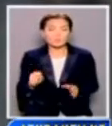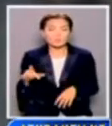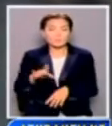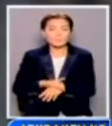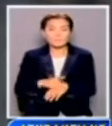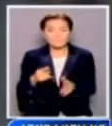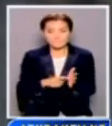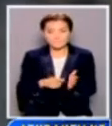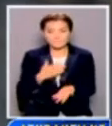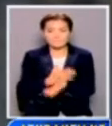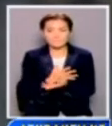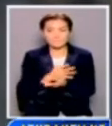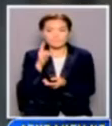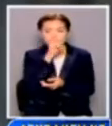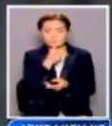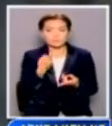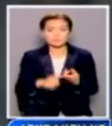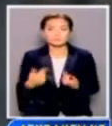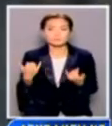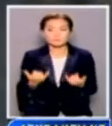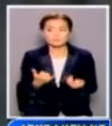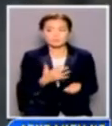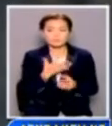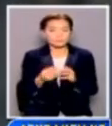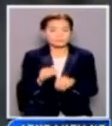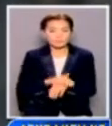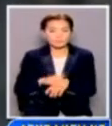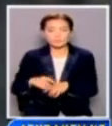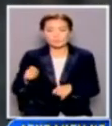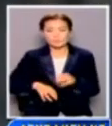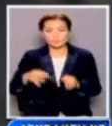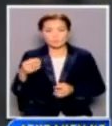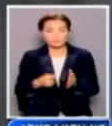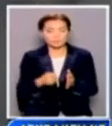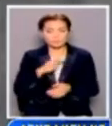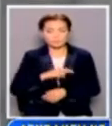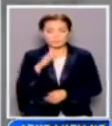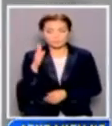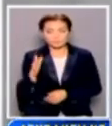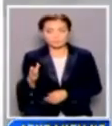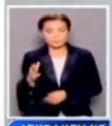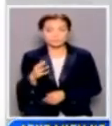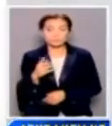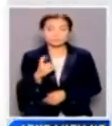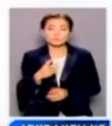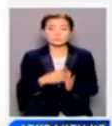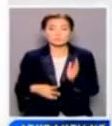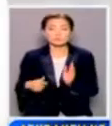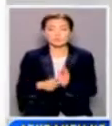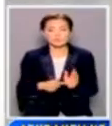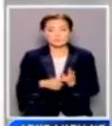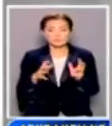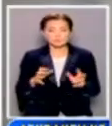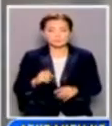экспертиза горюче-смазочных материалов по данному факту проводится досудебное расследование по статье 197